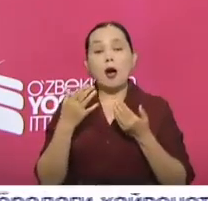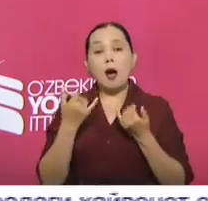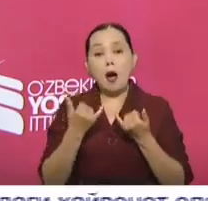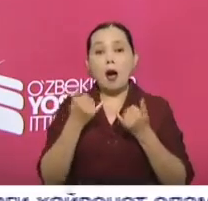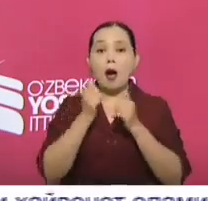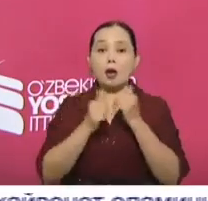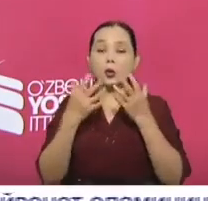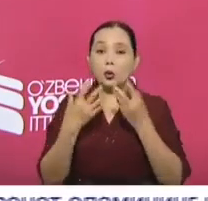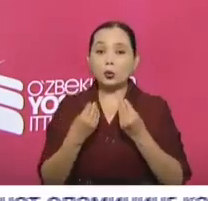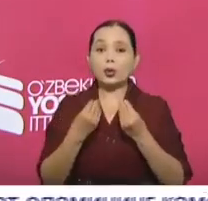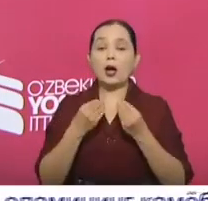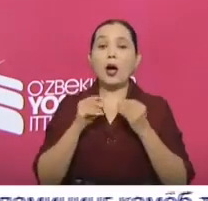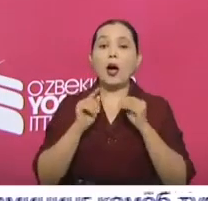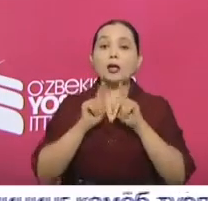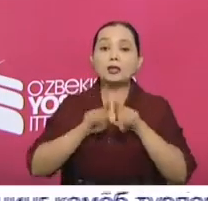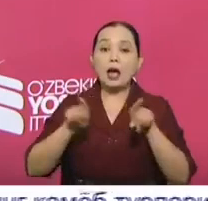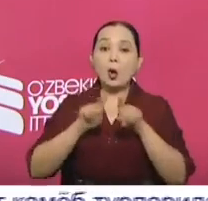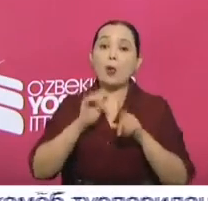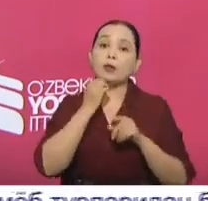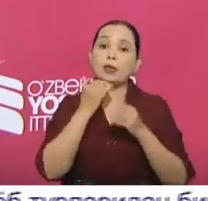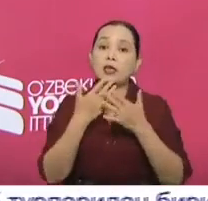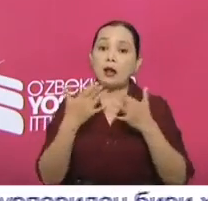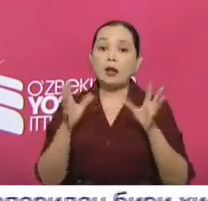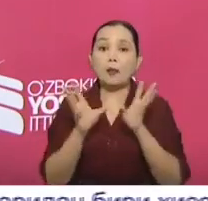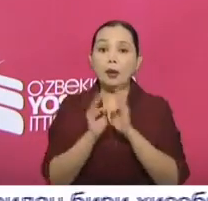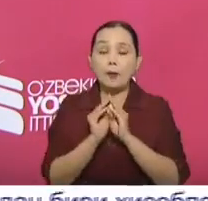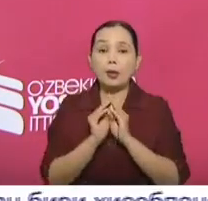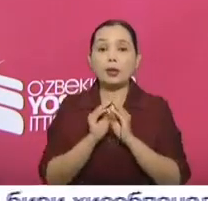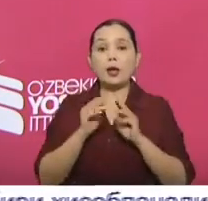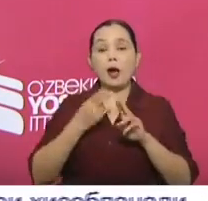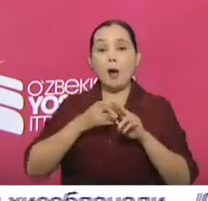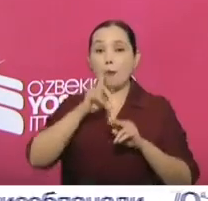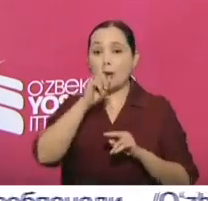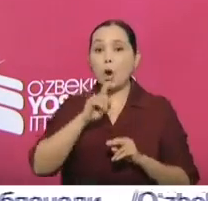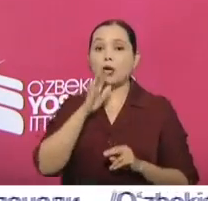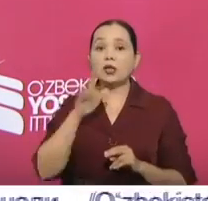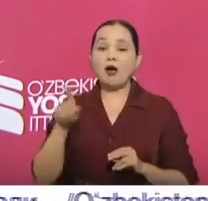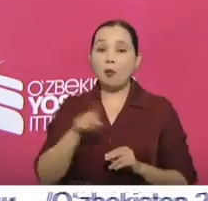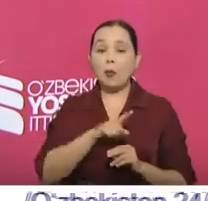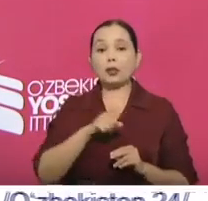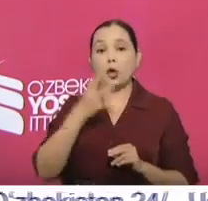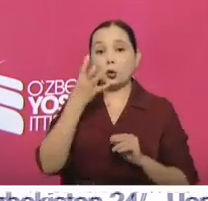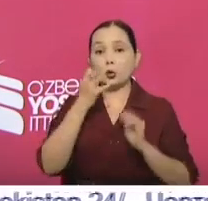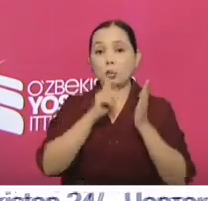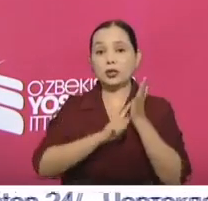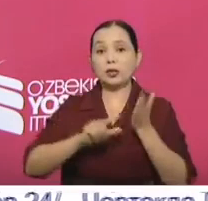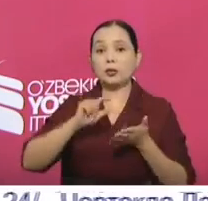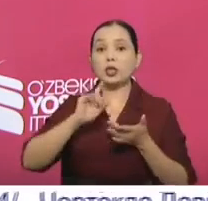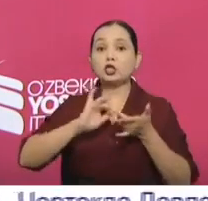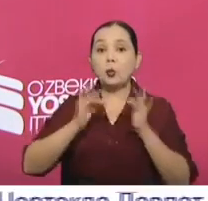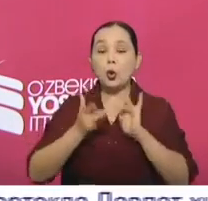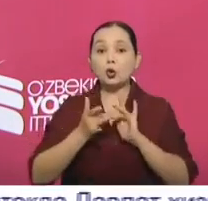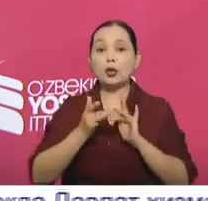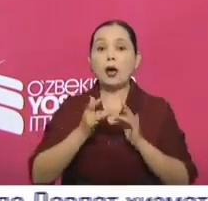kuni targ'ibot materiallari bilan birgalikda shu bir oylik davomida 470 ta ijtimoiy